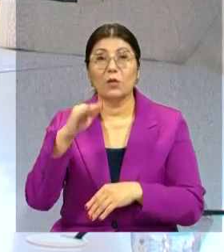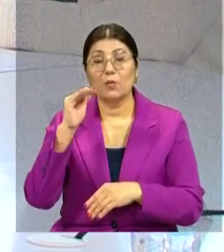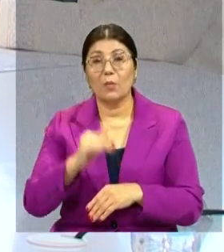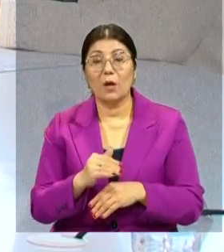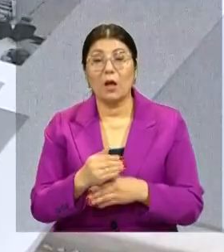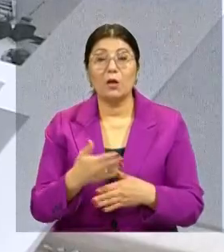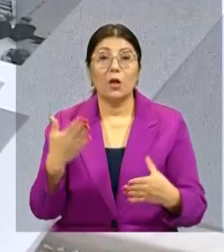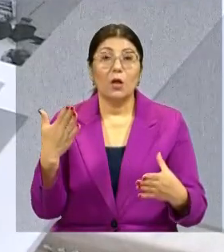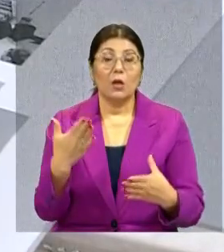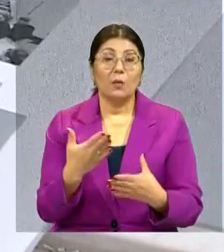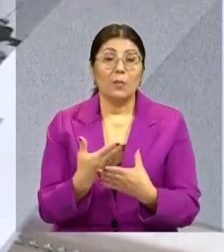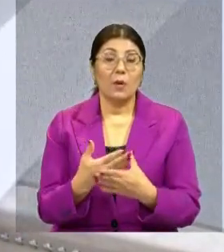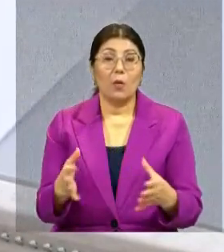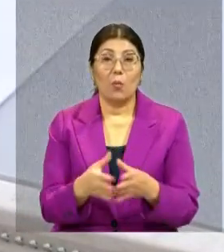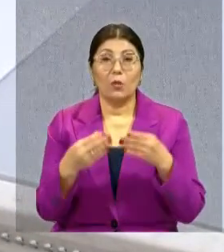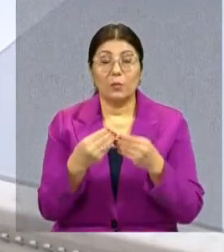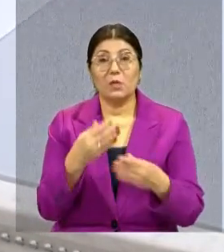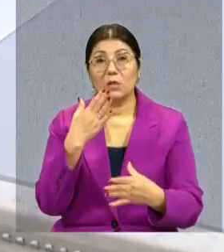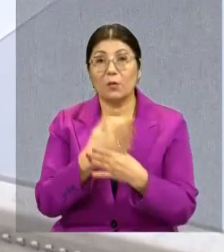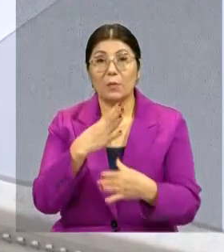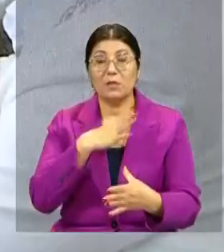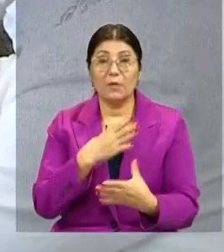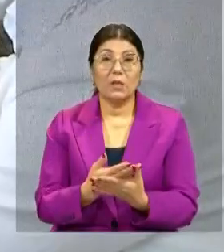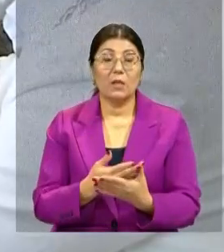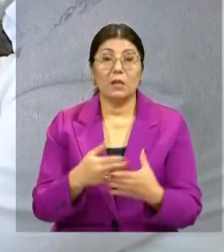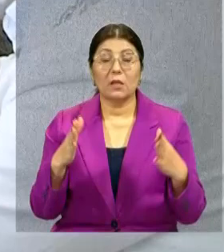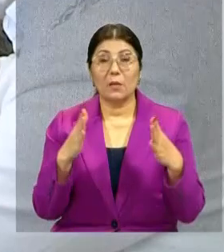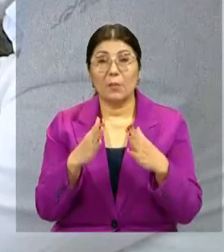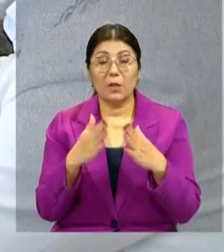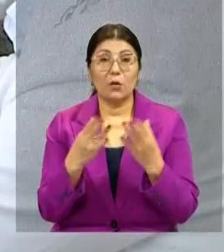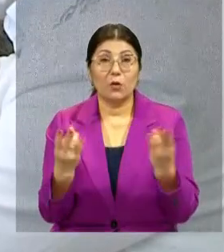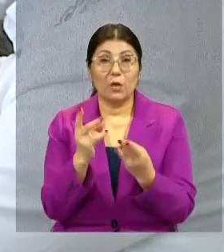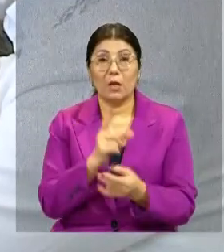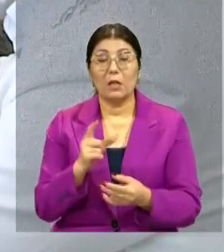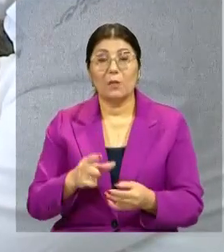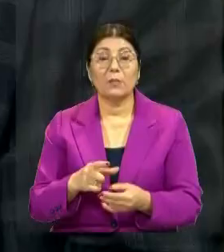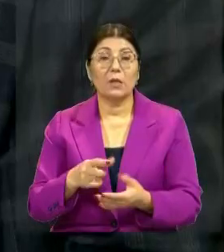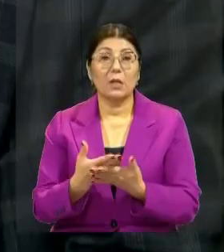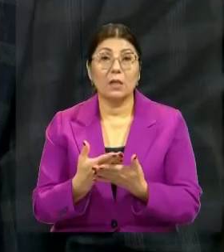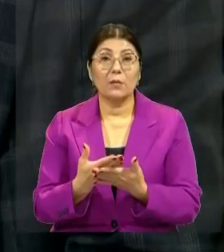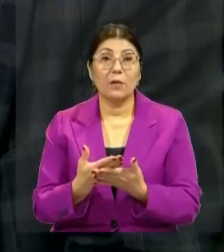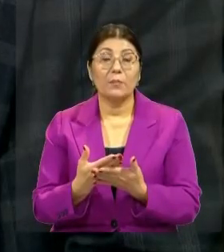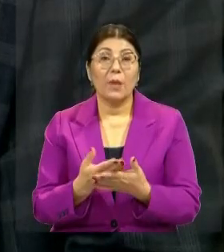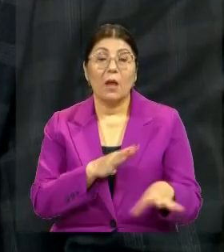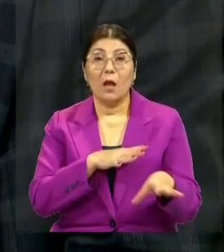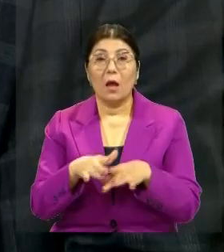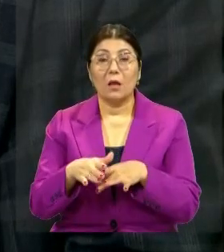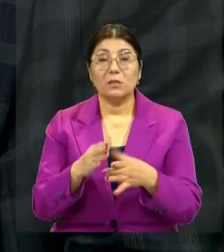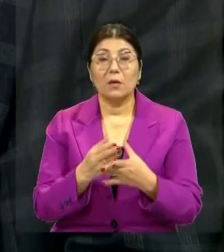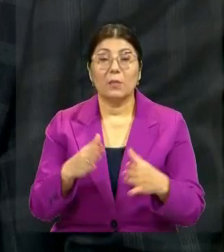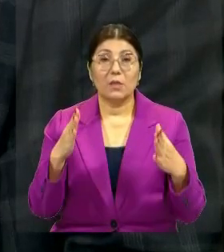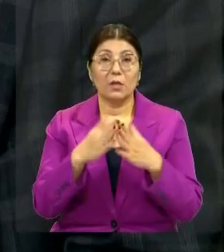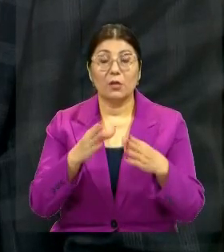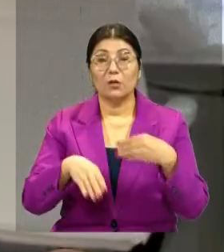көмекке мұқтаж отбасына қайырымдылық қолдау көрсетілген. Тіпті баспанаға мұқтаж жандарға ел үлесі пәтерге акциясы арқылы пәтер